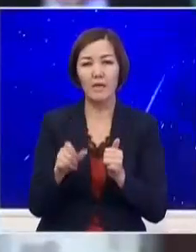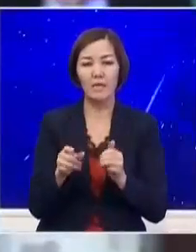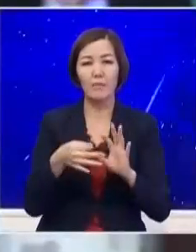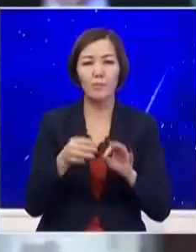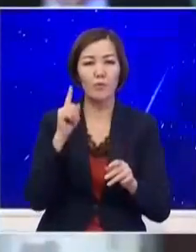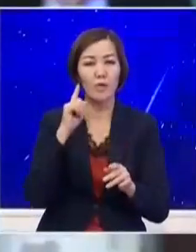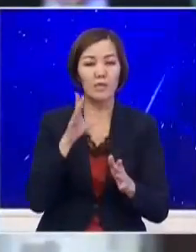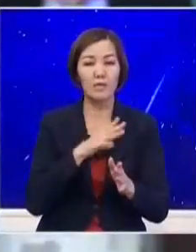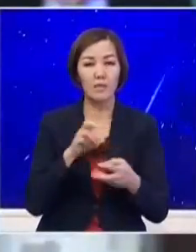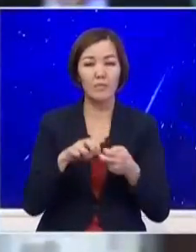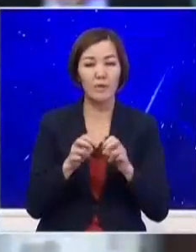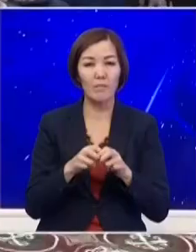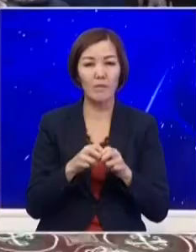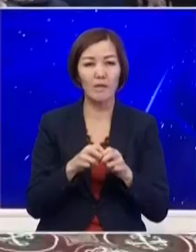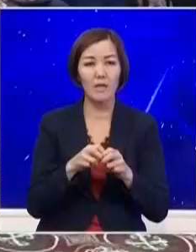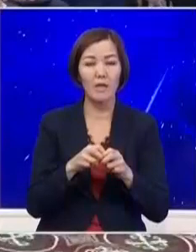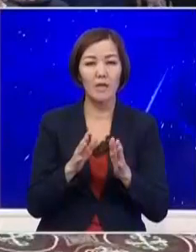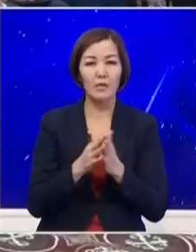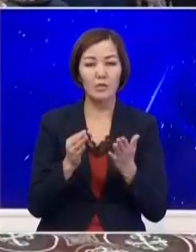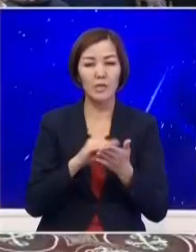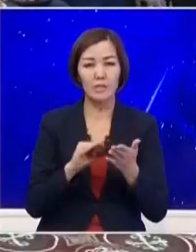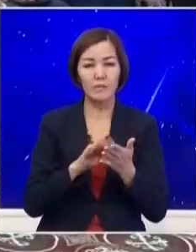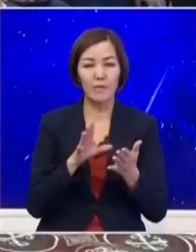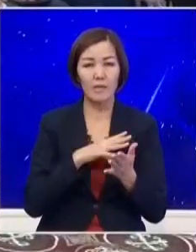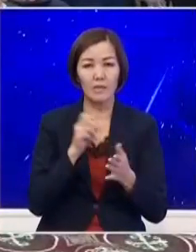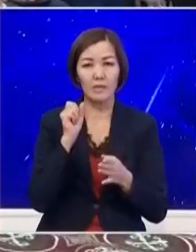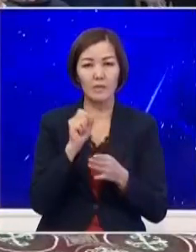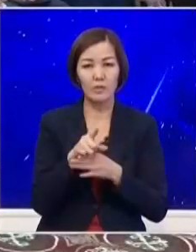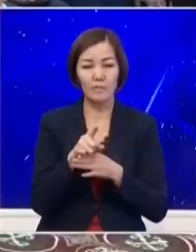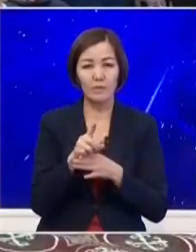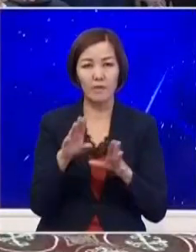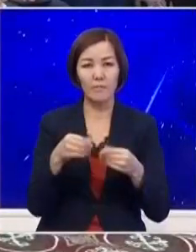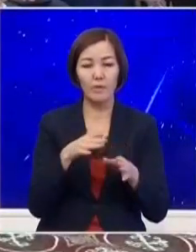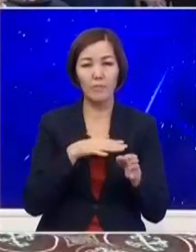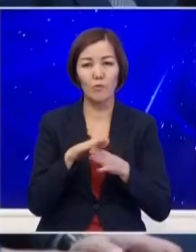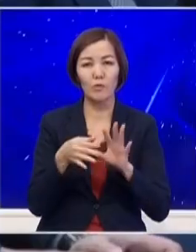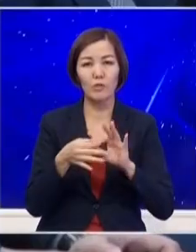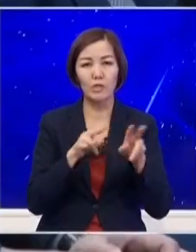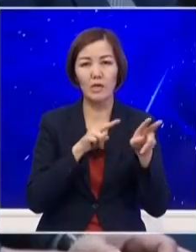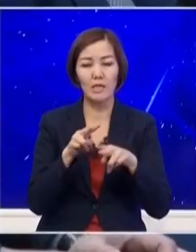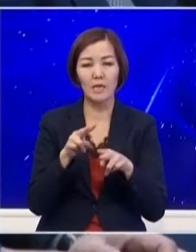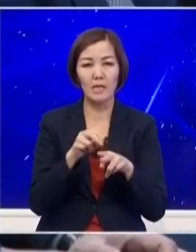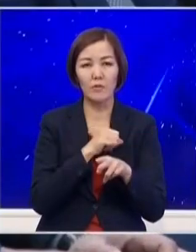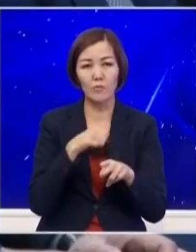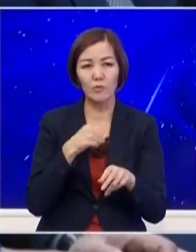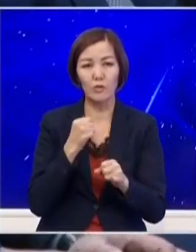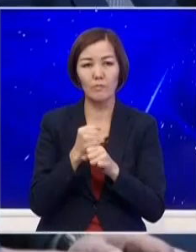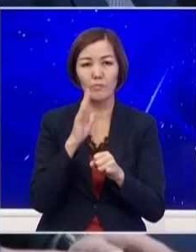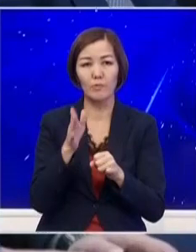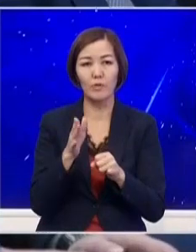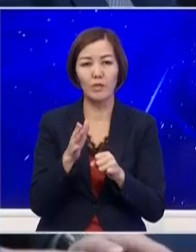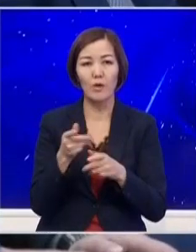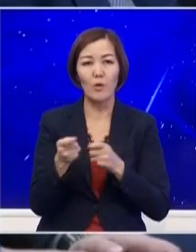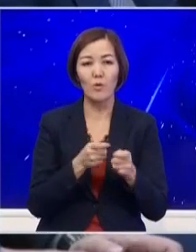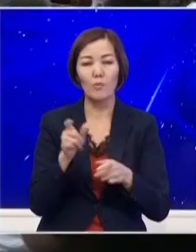тыңдады. Проблемаларын өзіне түртіп алды. Жауаптыларға тапсырма беріп, орындалуын жіті қадағалайтынын жеткізді. Сонымен қатар